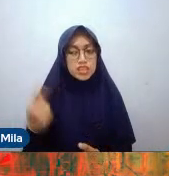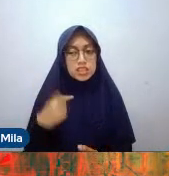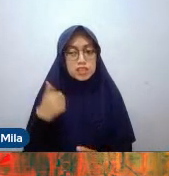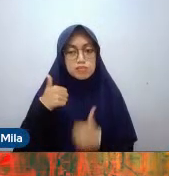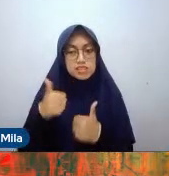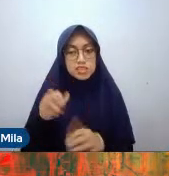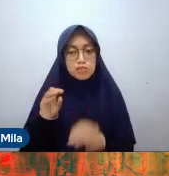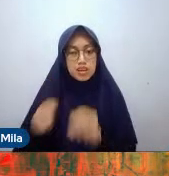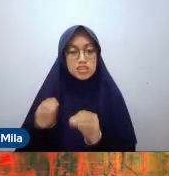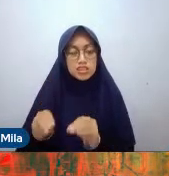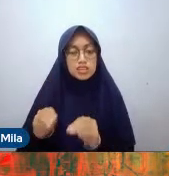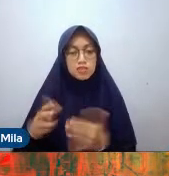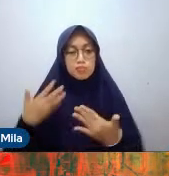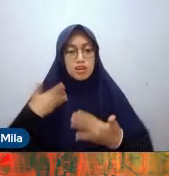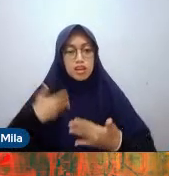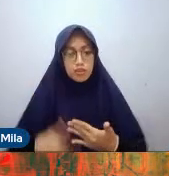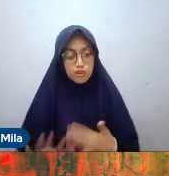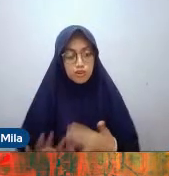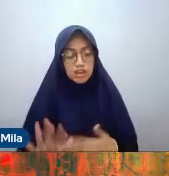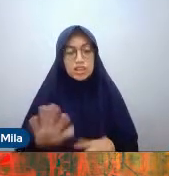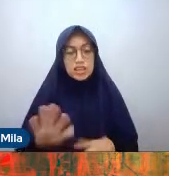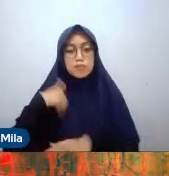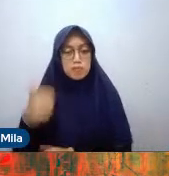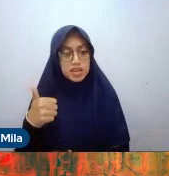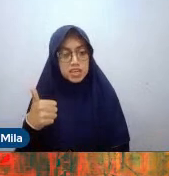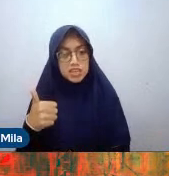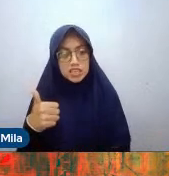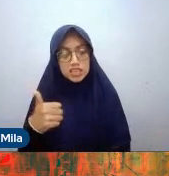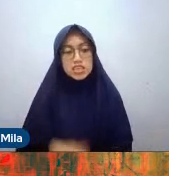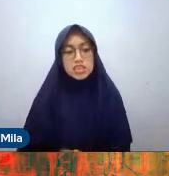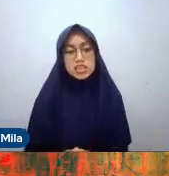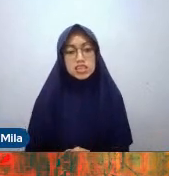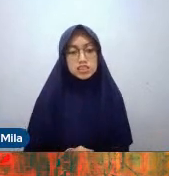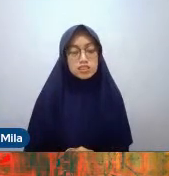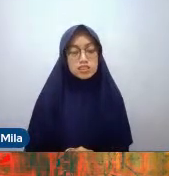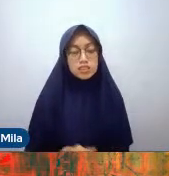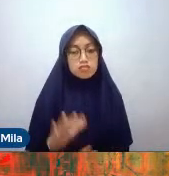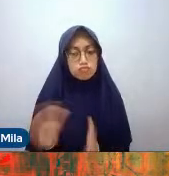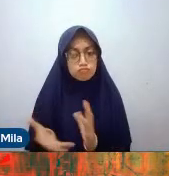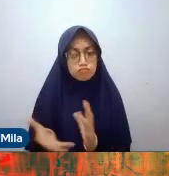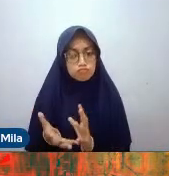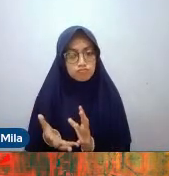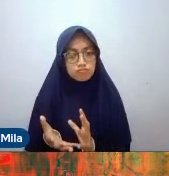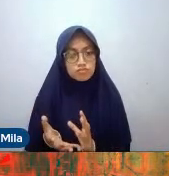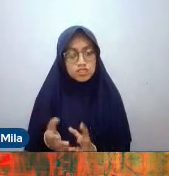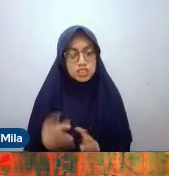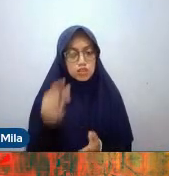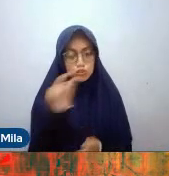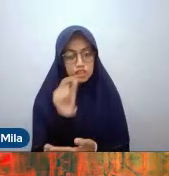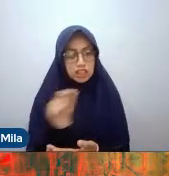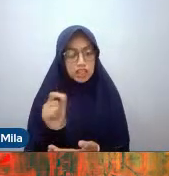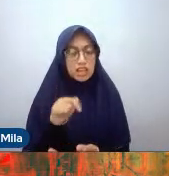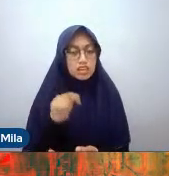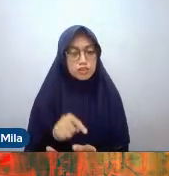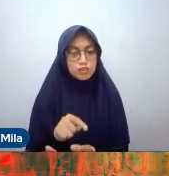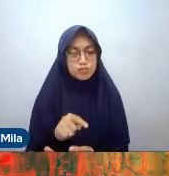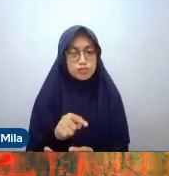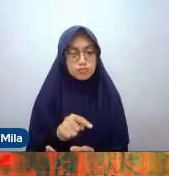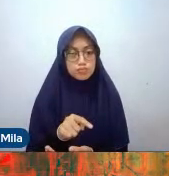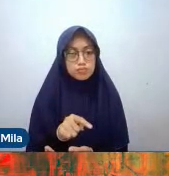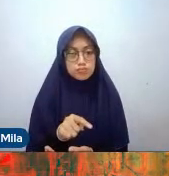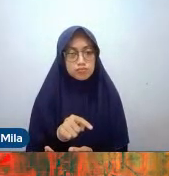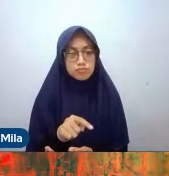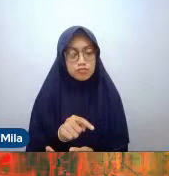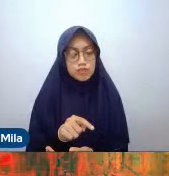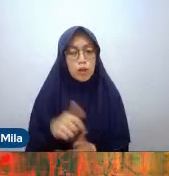bisa menyalurkan dengan cara yang lebih baik seperti itu. Jadi kalau misalnya, tapi dengan catatan boleh mukul bantal